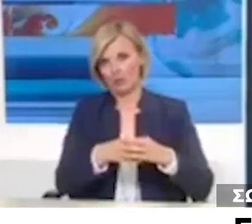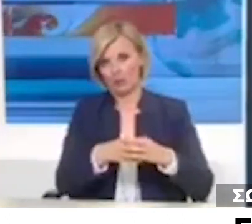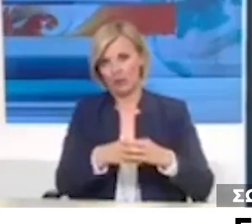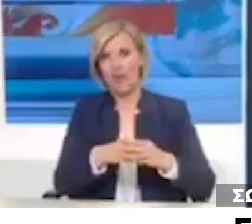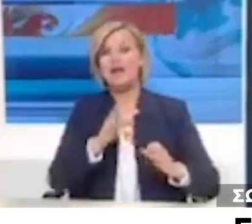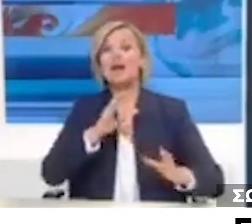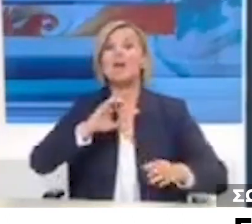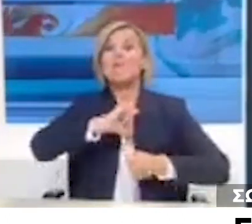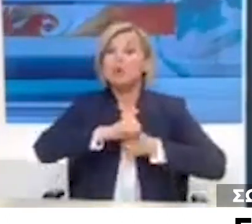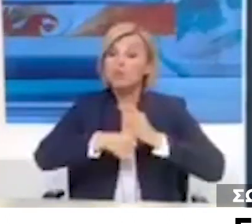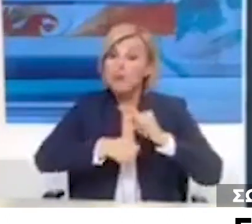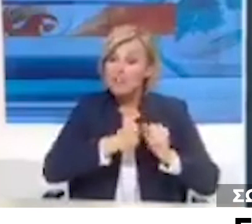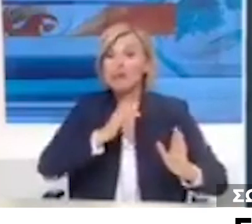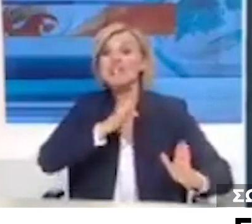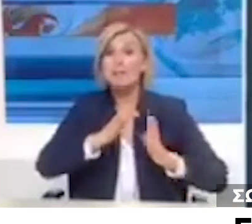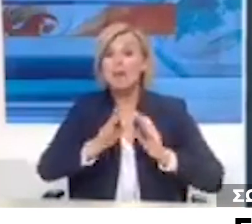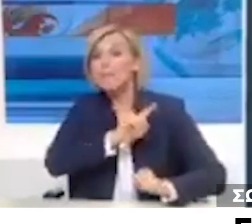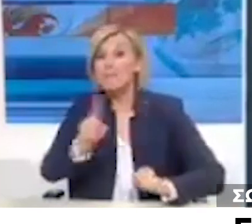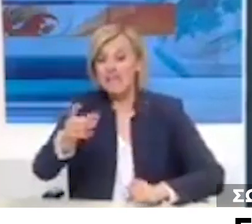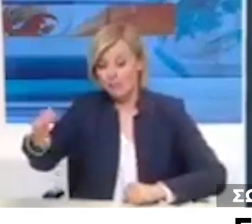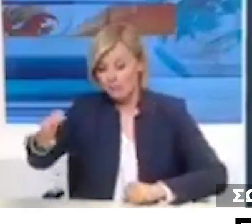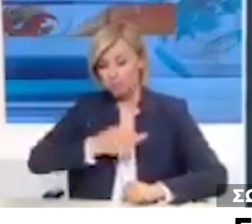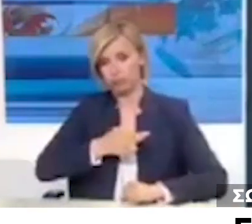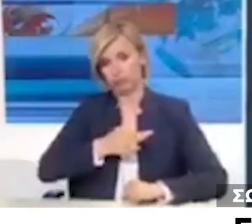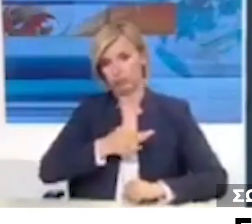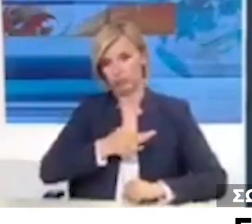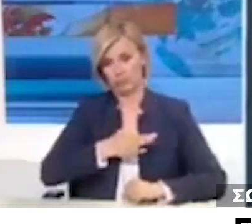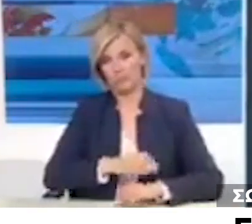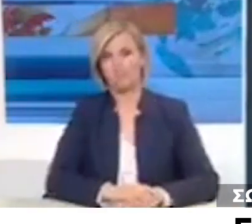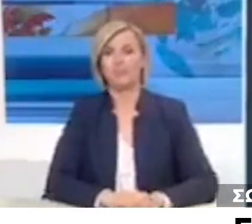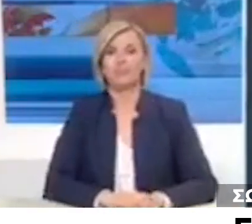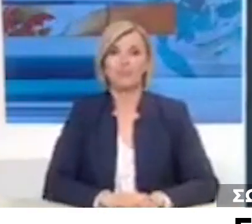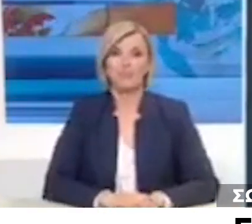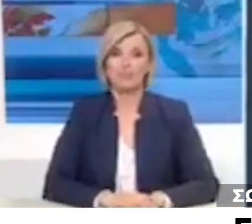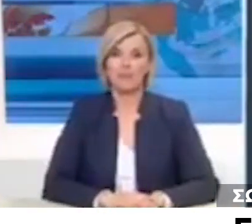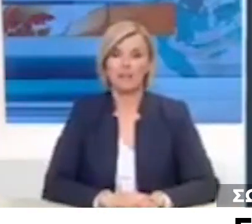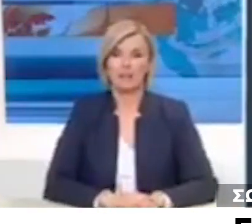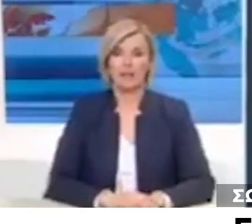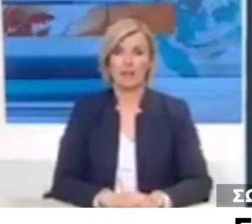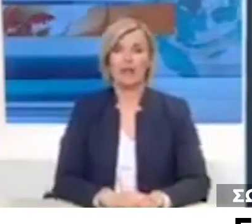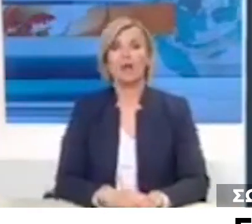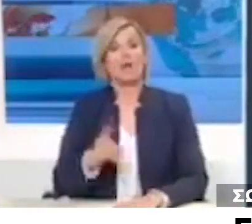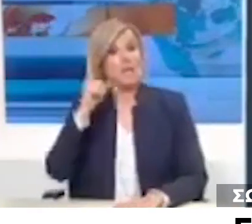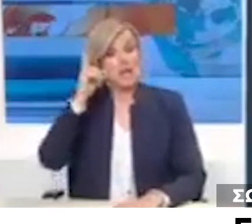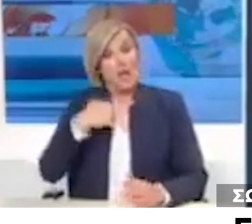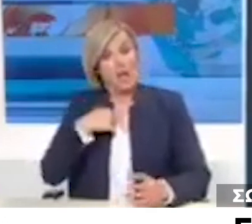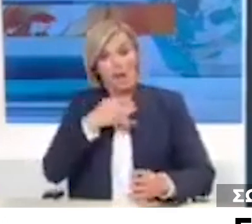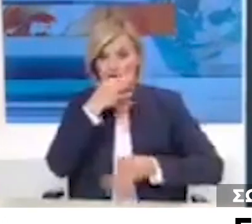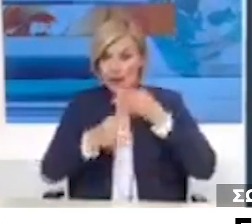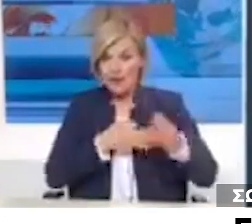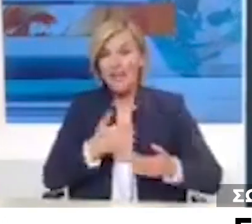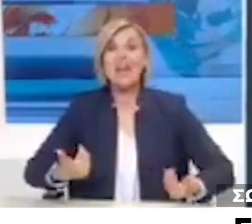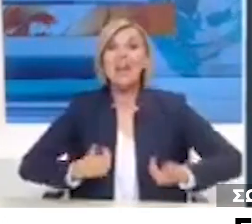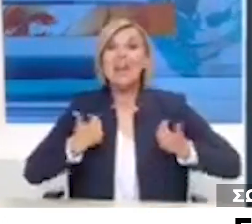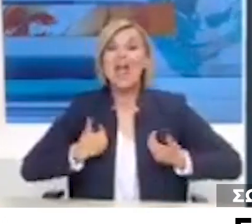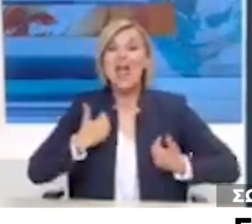στον ιό. Έχουμε ξαναπεί ότι είναι πολύ λιγότερο ευπαθείς ομάδες οι νέοι άνθρωποι και φυσικά οι